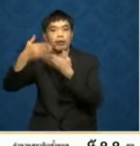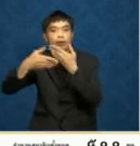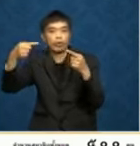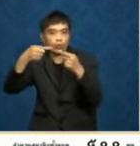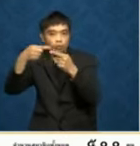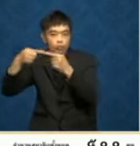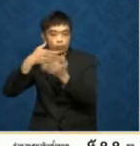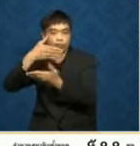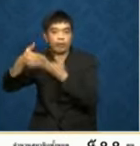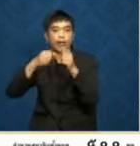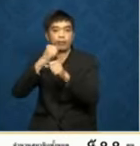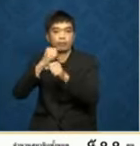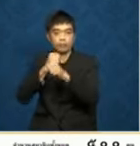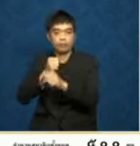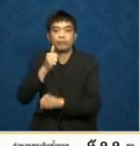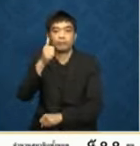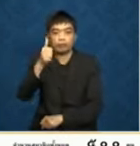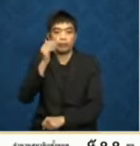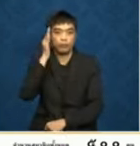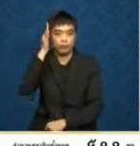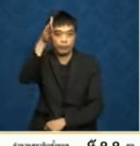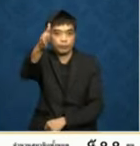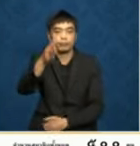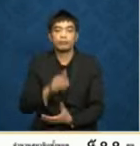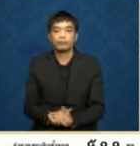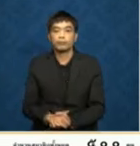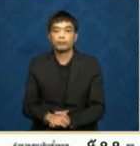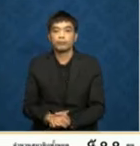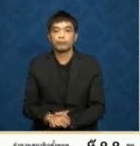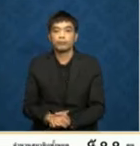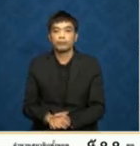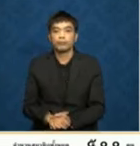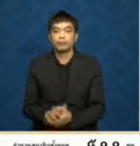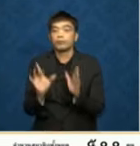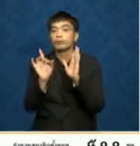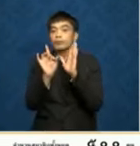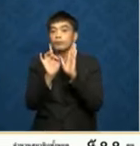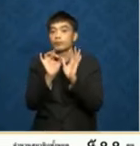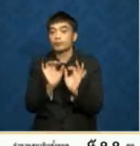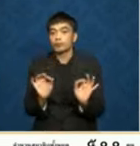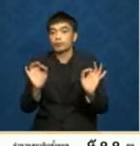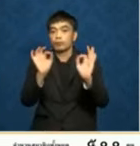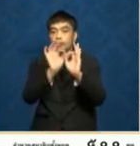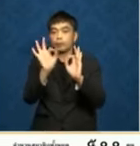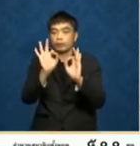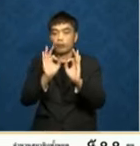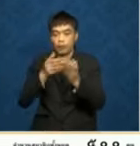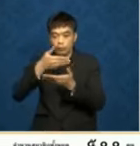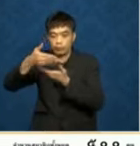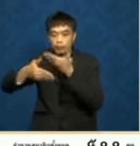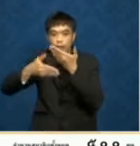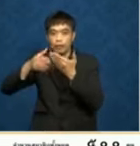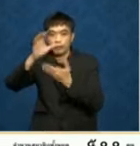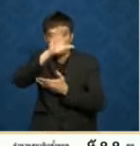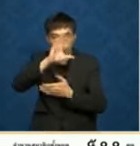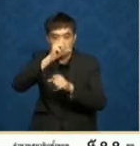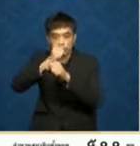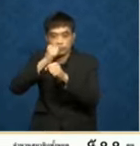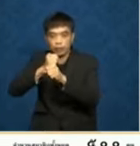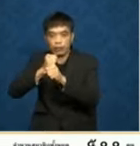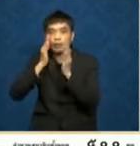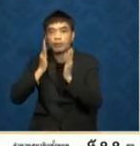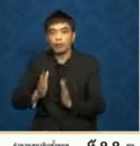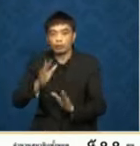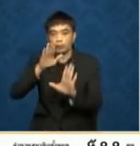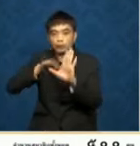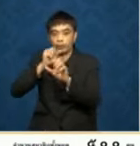ได้มากขึ้นในอนาคตและทสำคัทสุครับพี่น้ประชาชนตลาดแงงาน ที่ตรงการที่จะอบสกิล หรอ